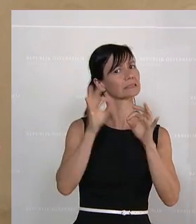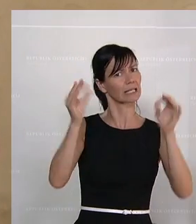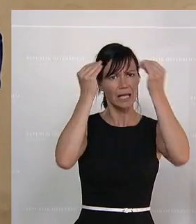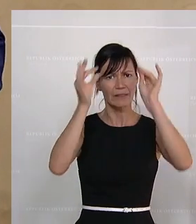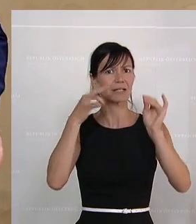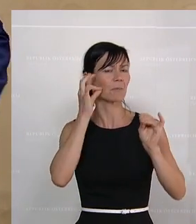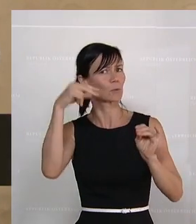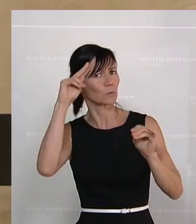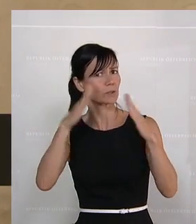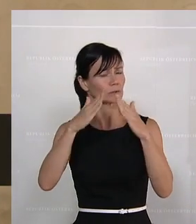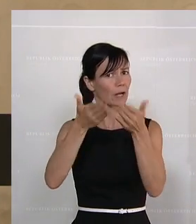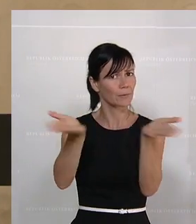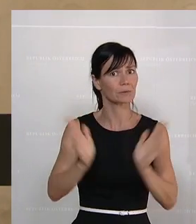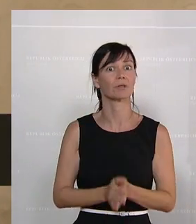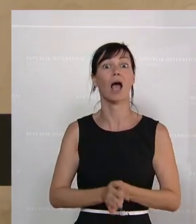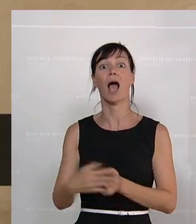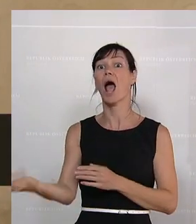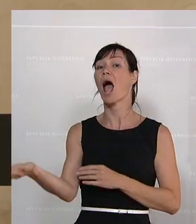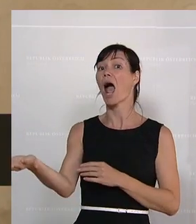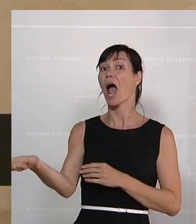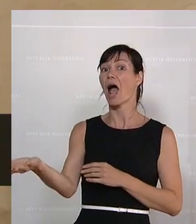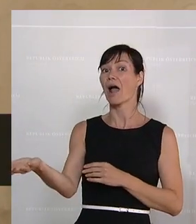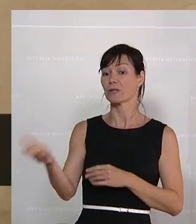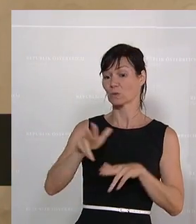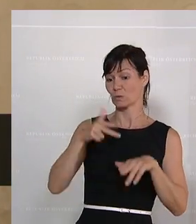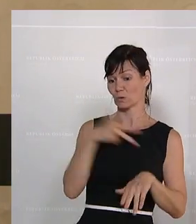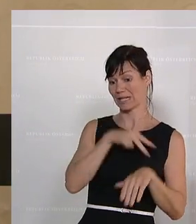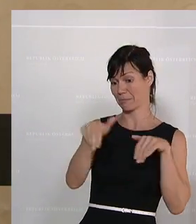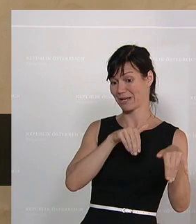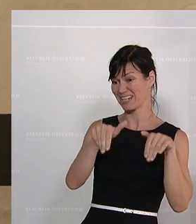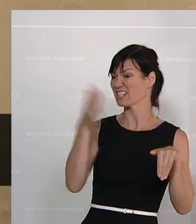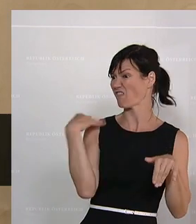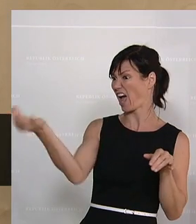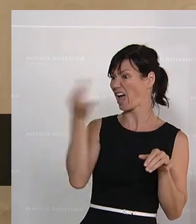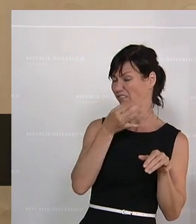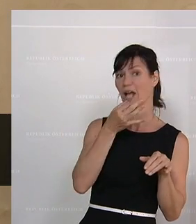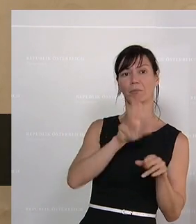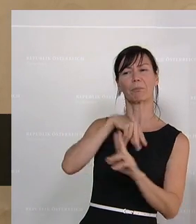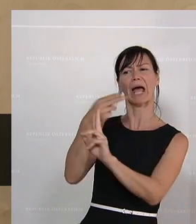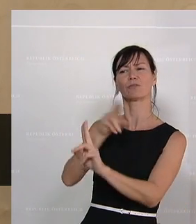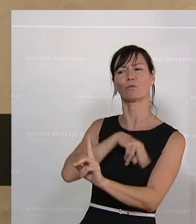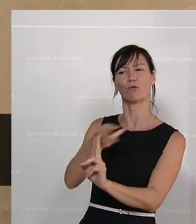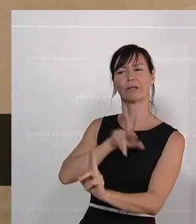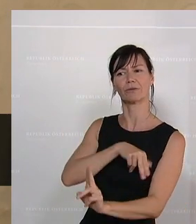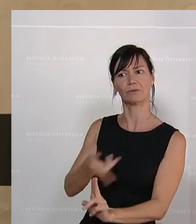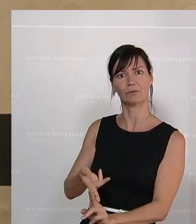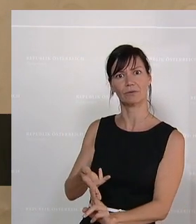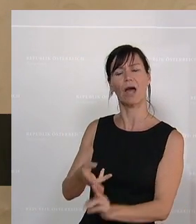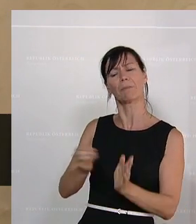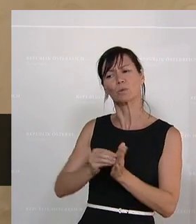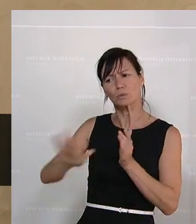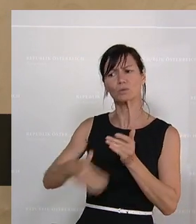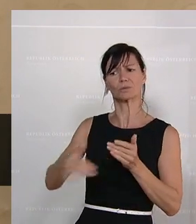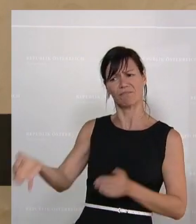eine anfragebeantwortung des sozialministers wodurch die antworten zusätzliche fragen